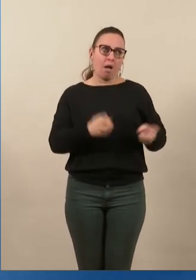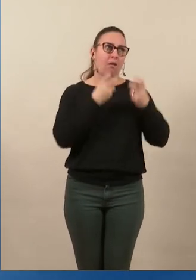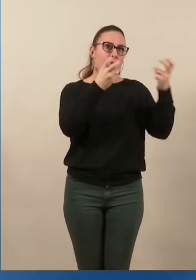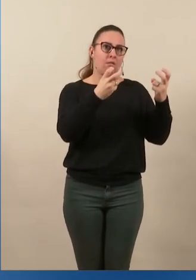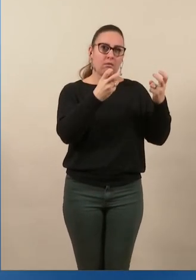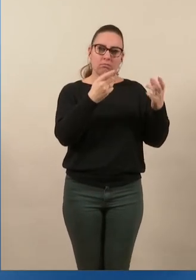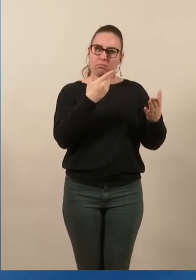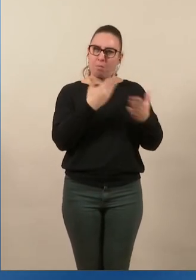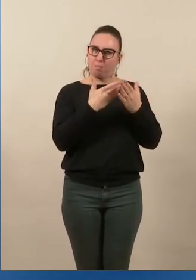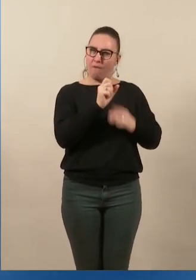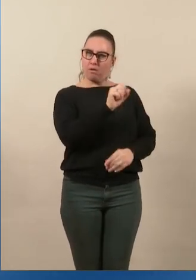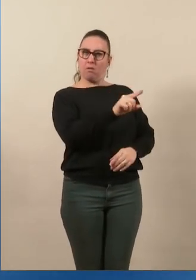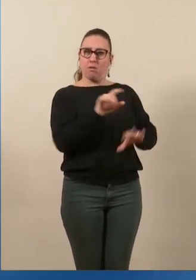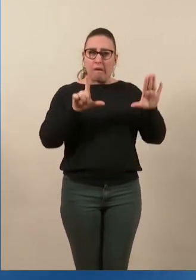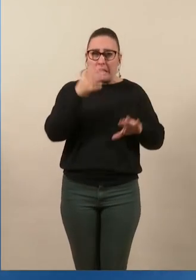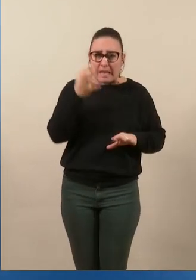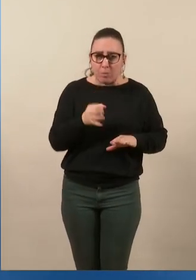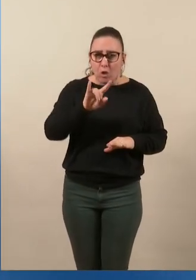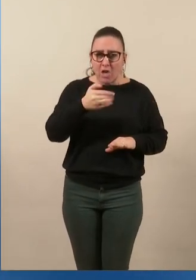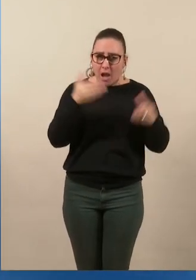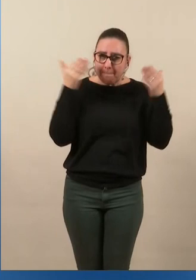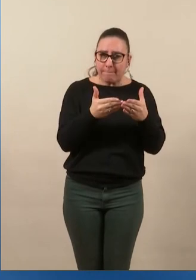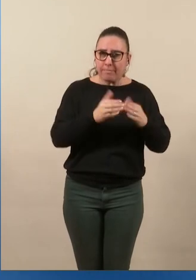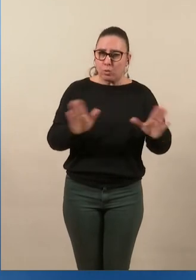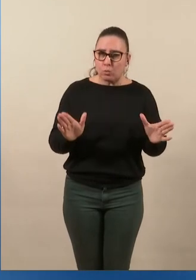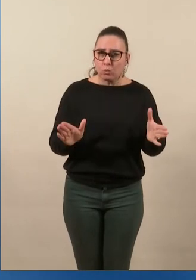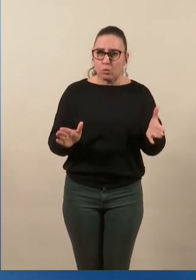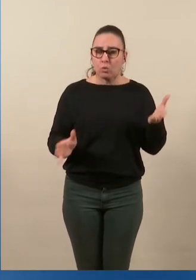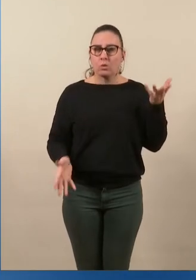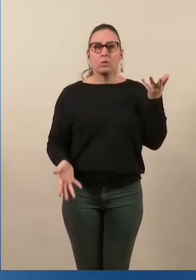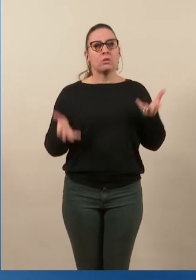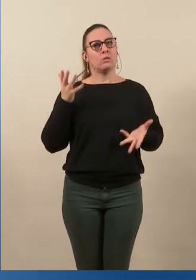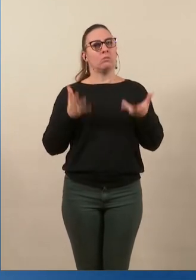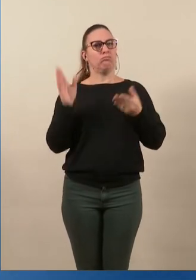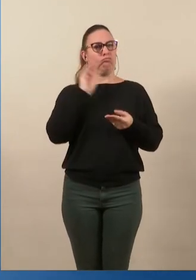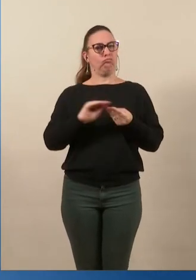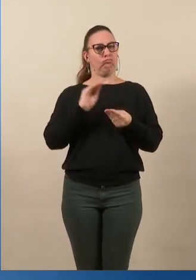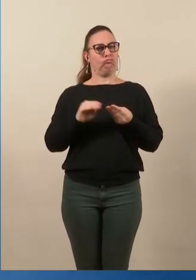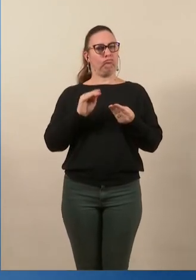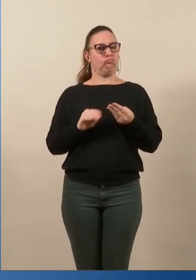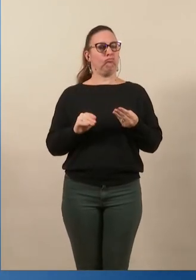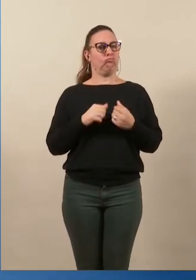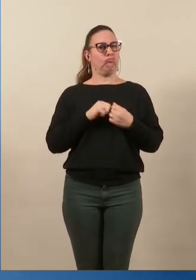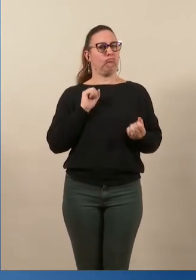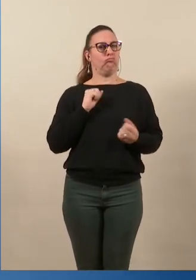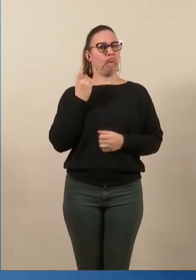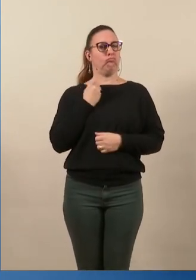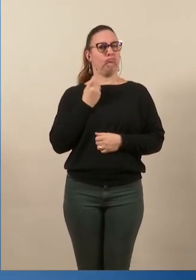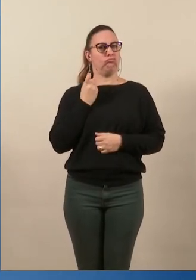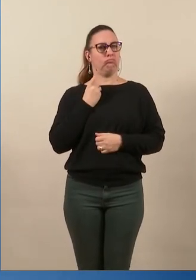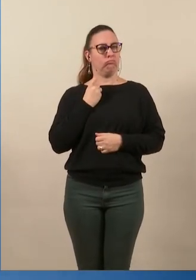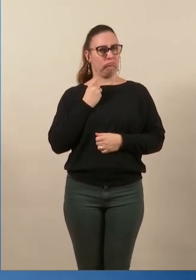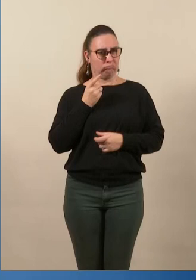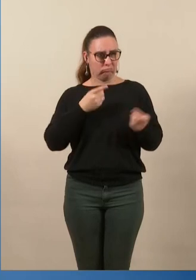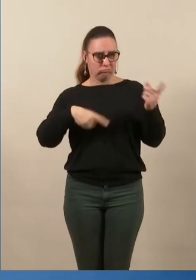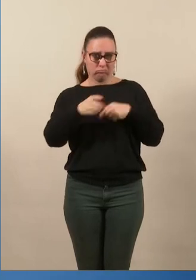fait que 7 % pour le logement social c'est c'est quand même assez incroyable vous vous vous moquez des